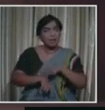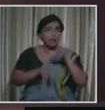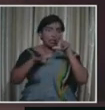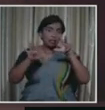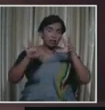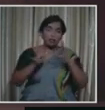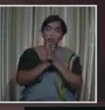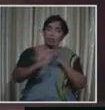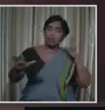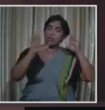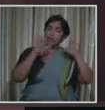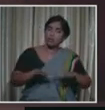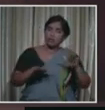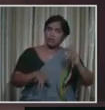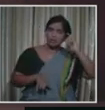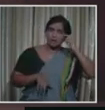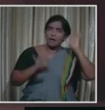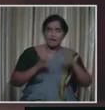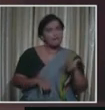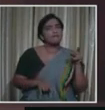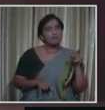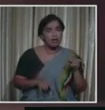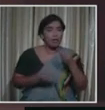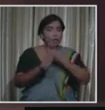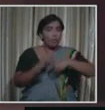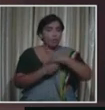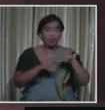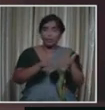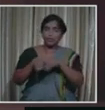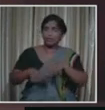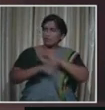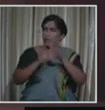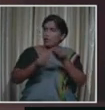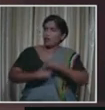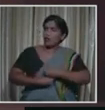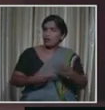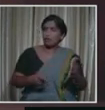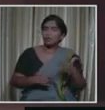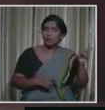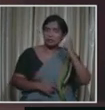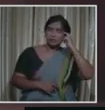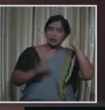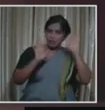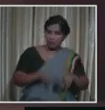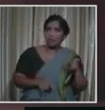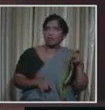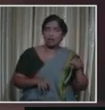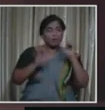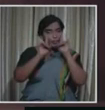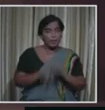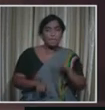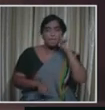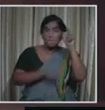malah sedih minde, inde sedih dong, egolat wede nama hati puno. Pohoran netu kuskar mante mulu mene minasum, eva te minisuke wede nama hati puno. Insa